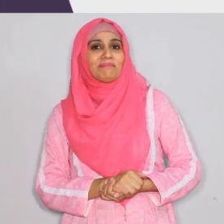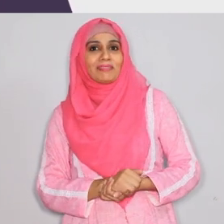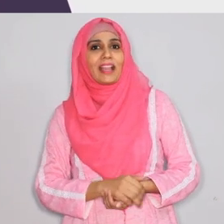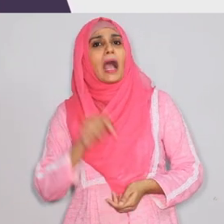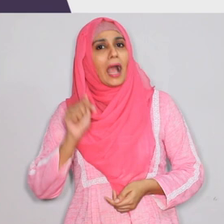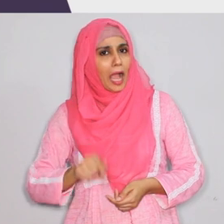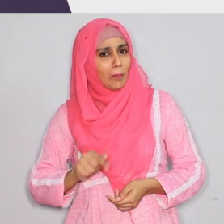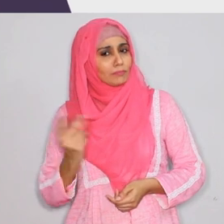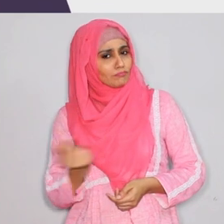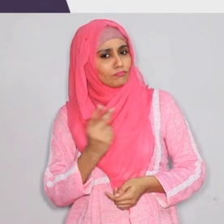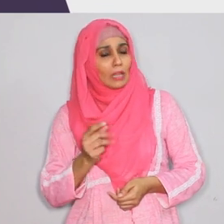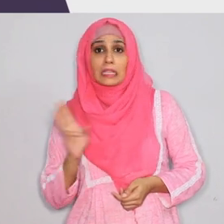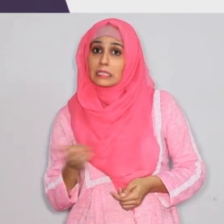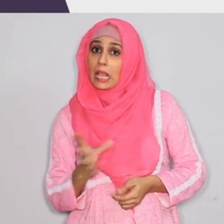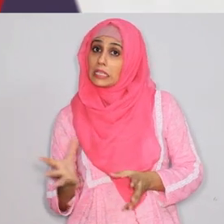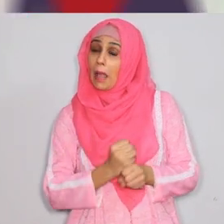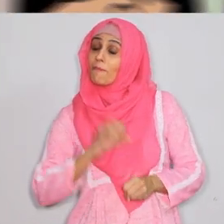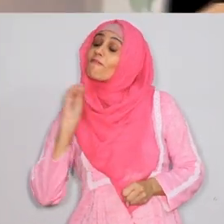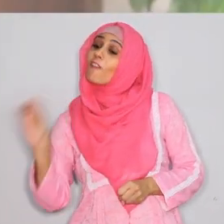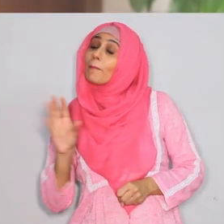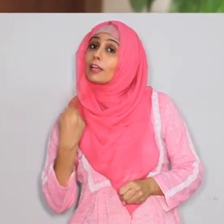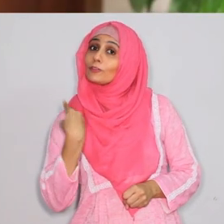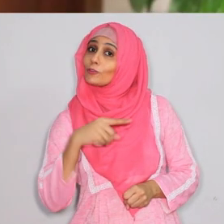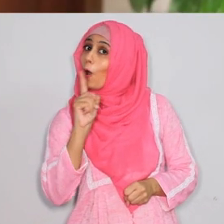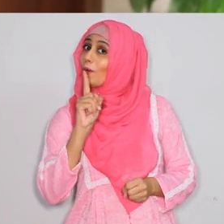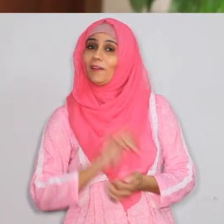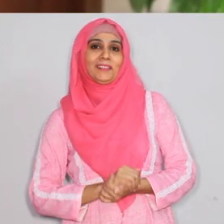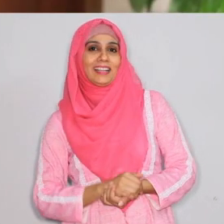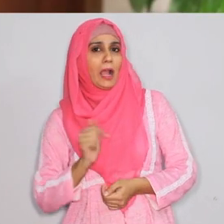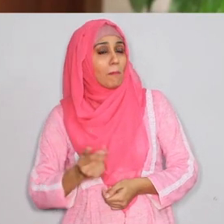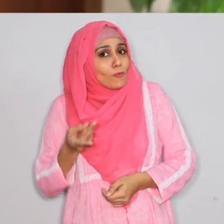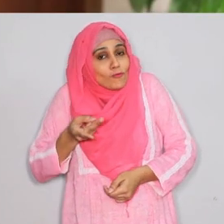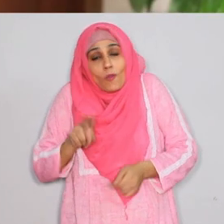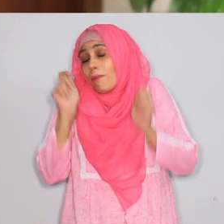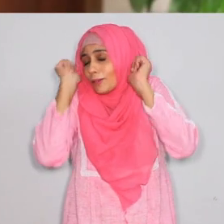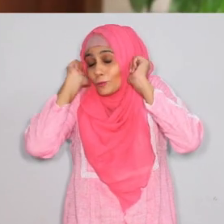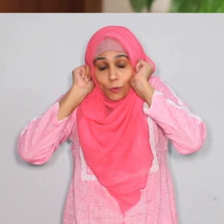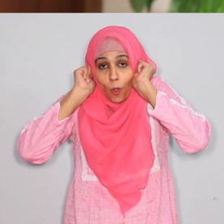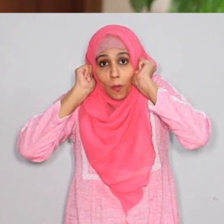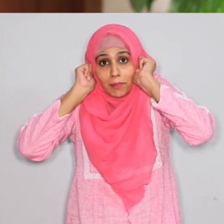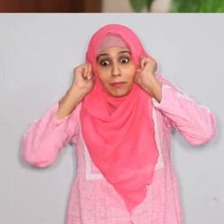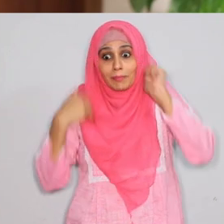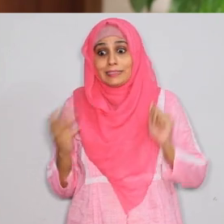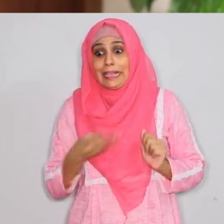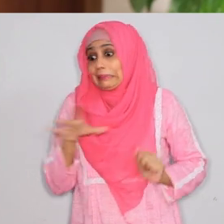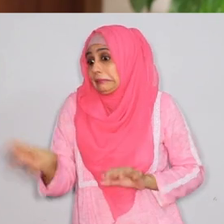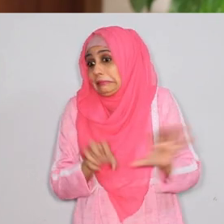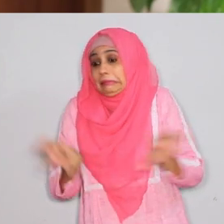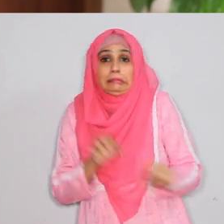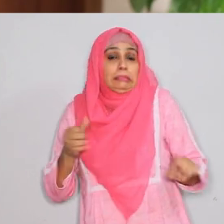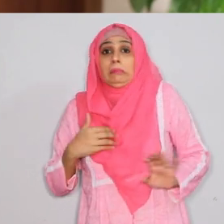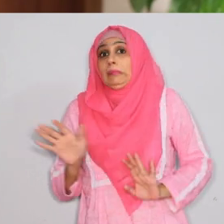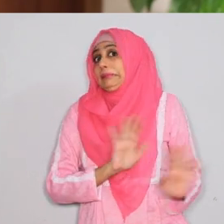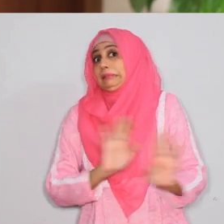अब वापस करो सबका सामान, अब कभी नहीं उठाऊंगी इधर उधर से चीजें अनजान।